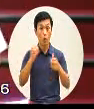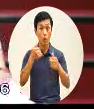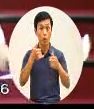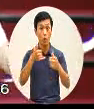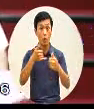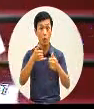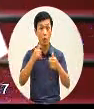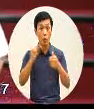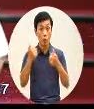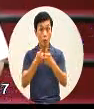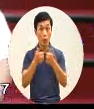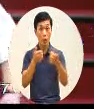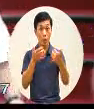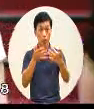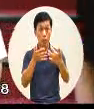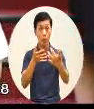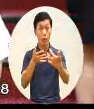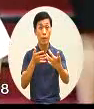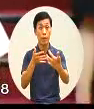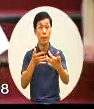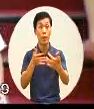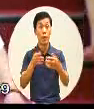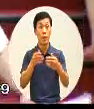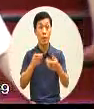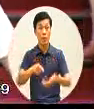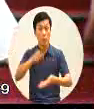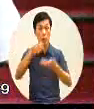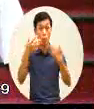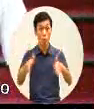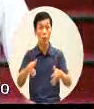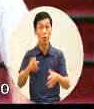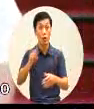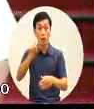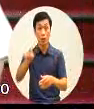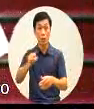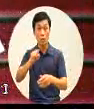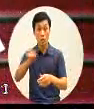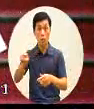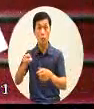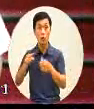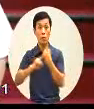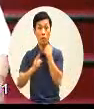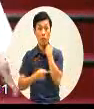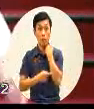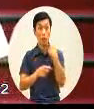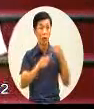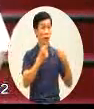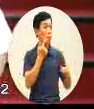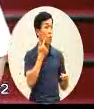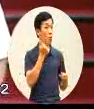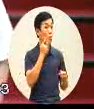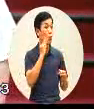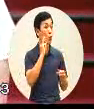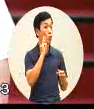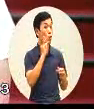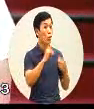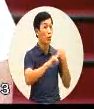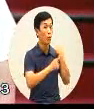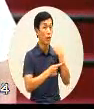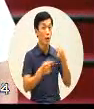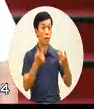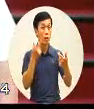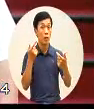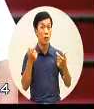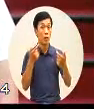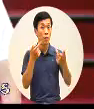执法抵触魔法，一旦来实施。所以讲吼、哦，你们一直在蒙骗我